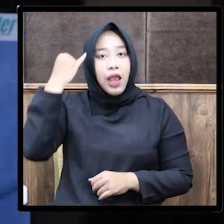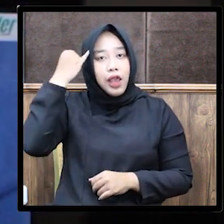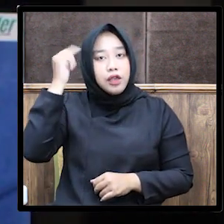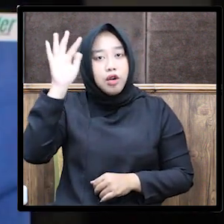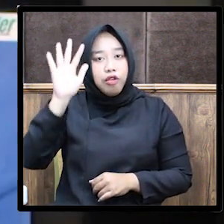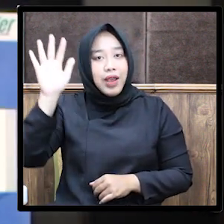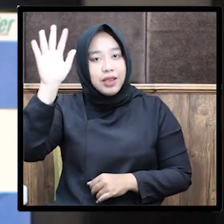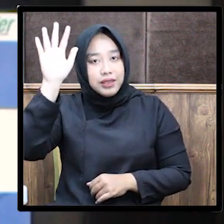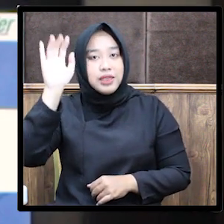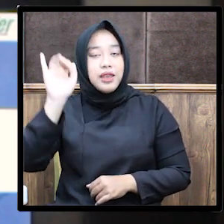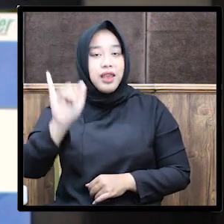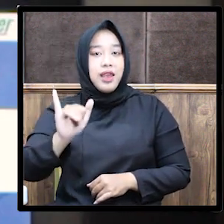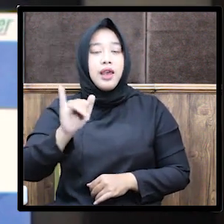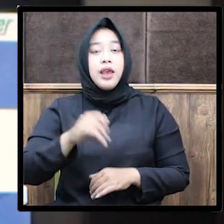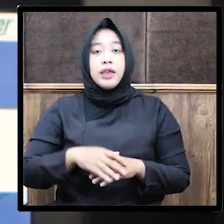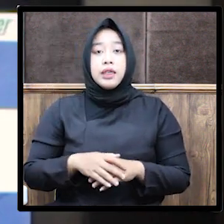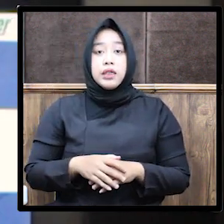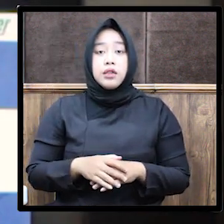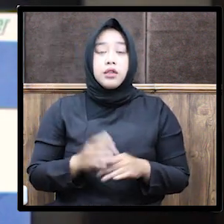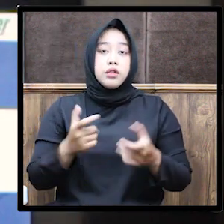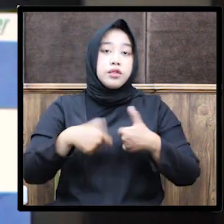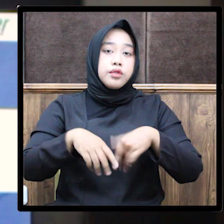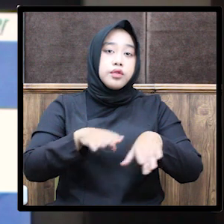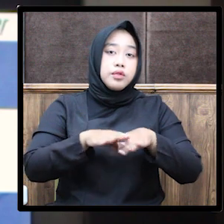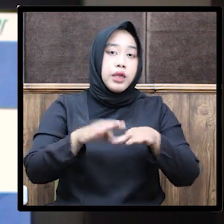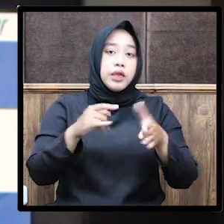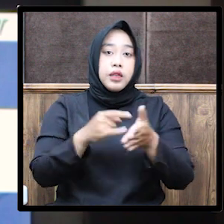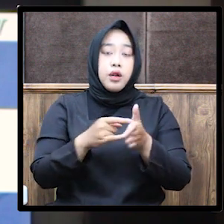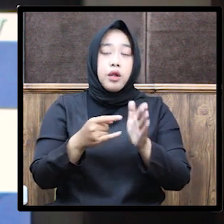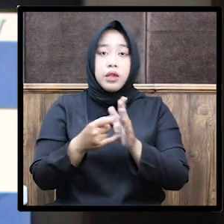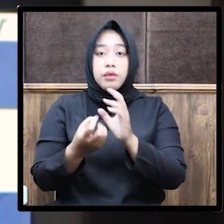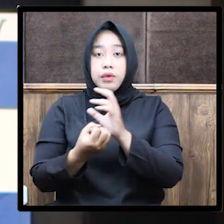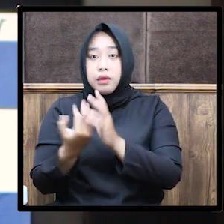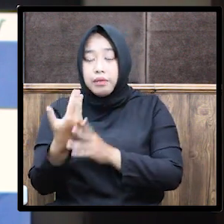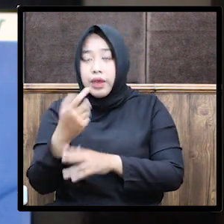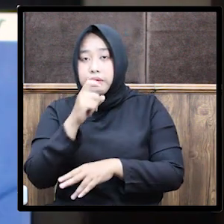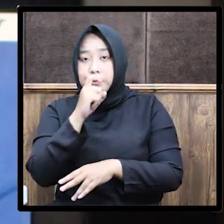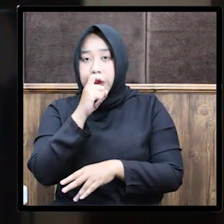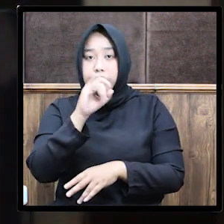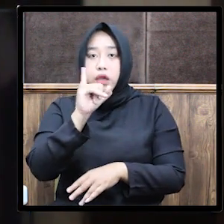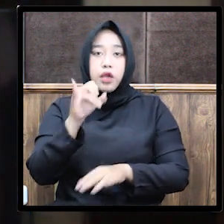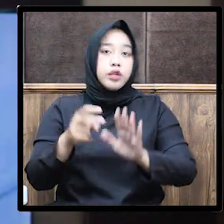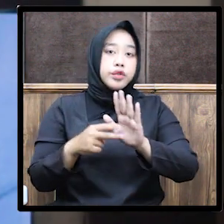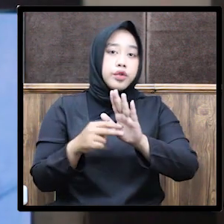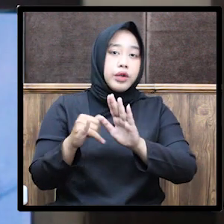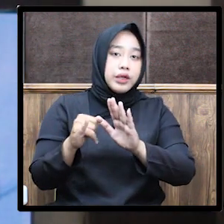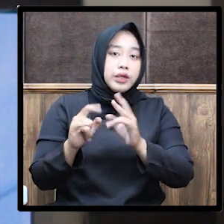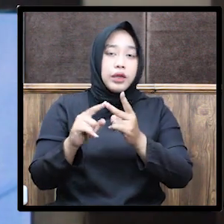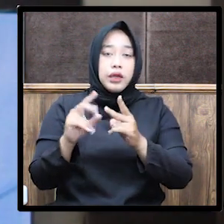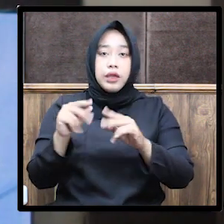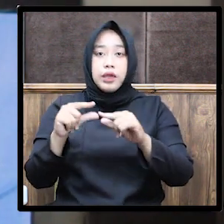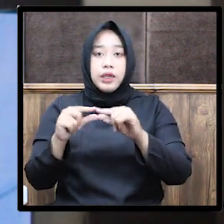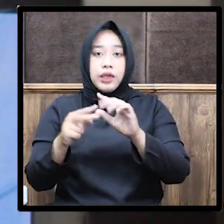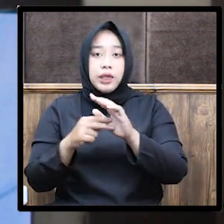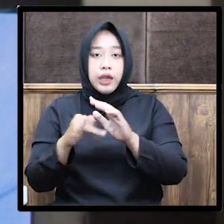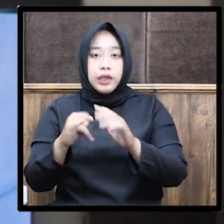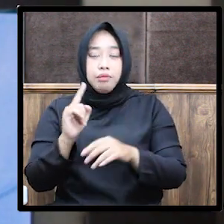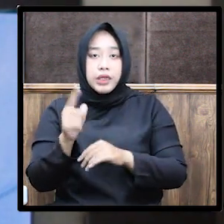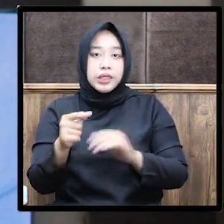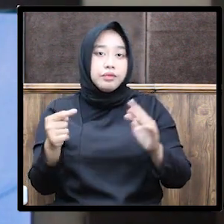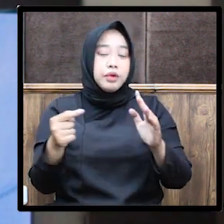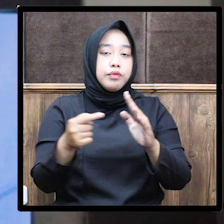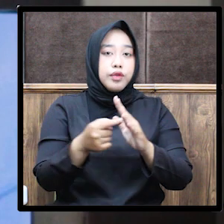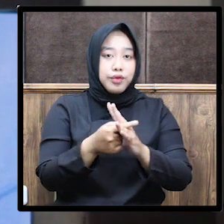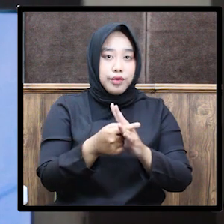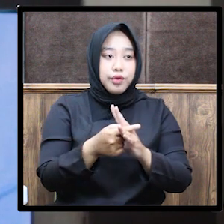Nah, seiring dengan perkembangan teknologi nih Pak Joni dan Bu Rani, tentu kan pemilu juga nanti